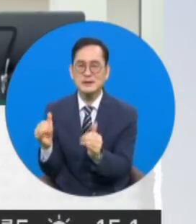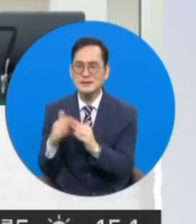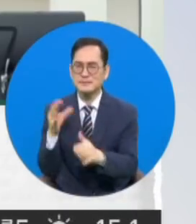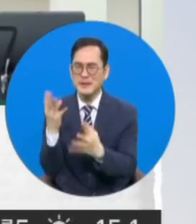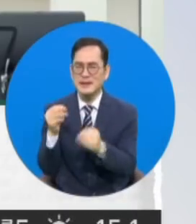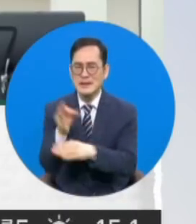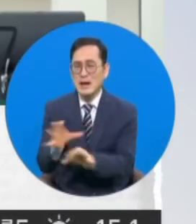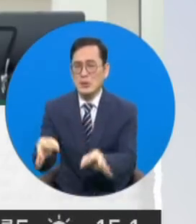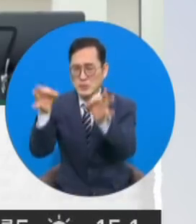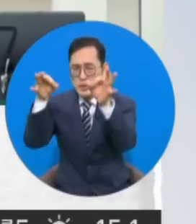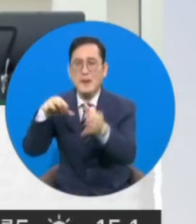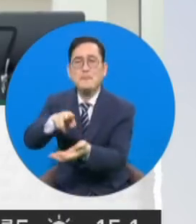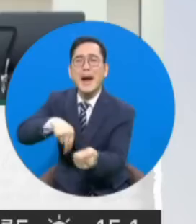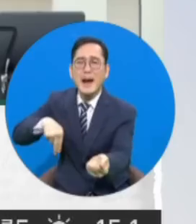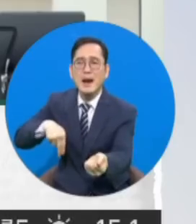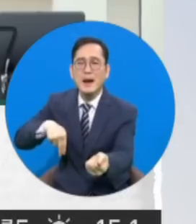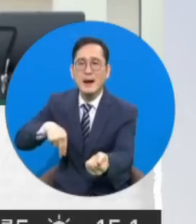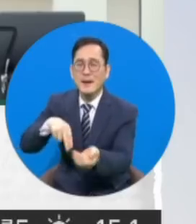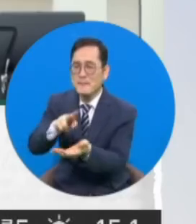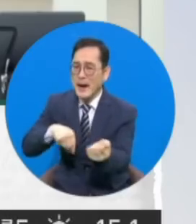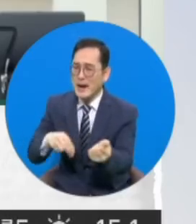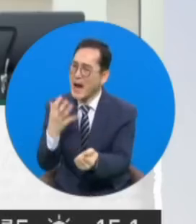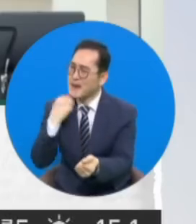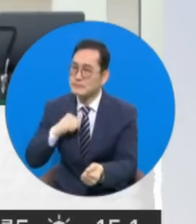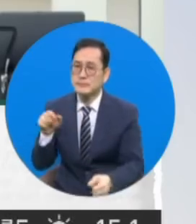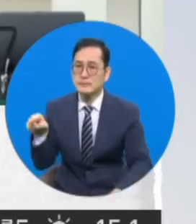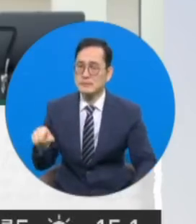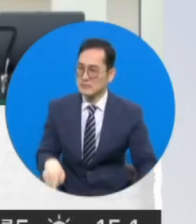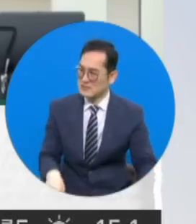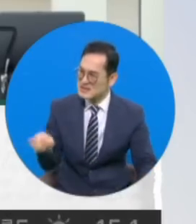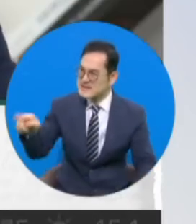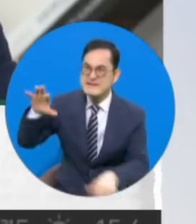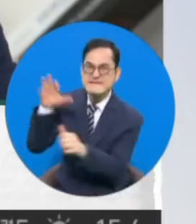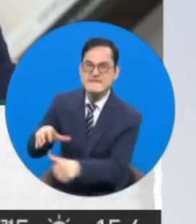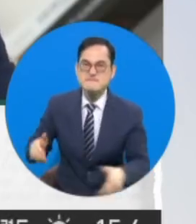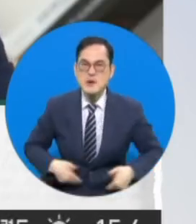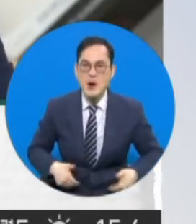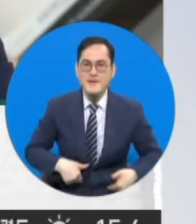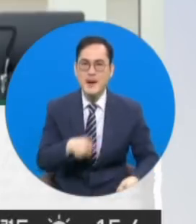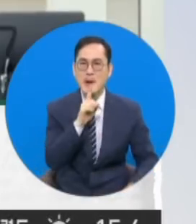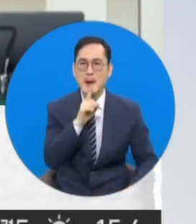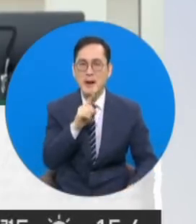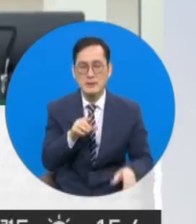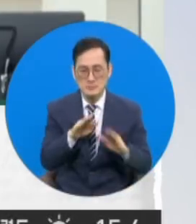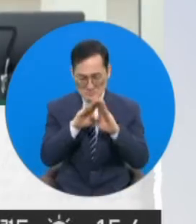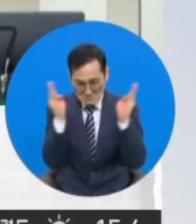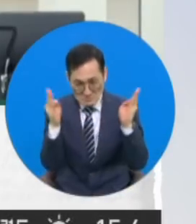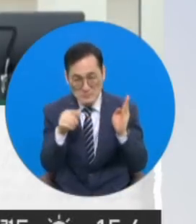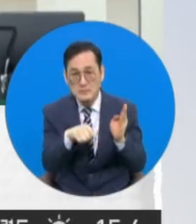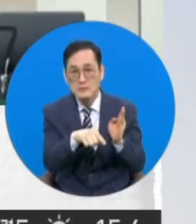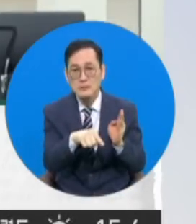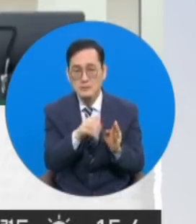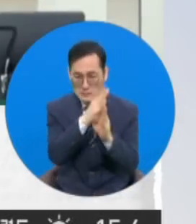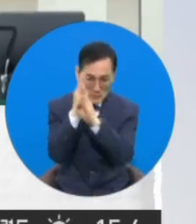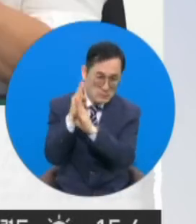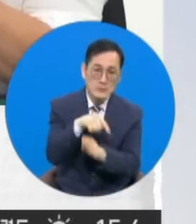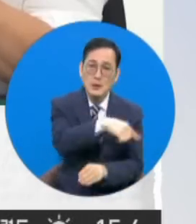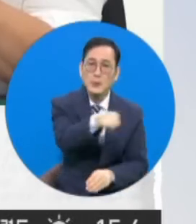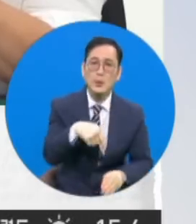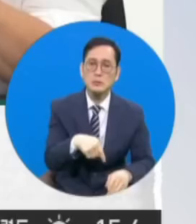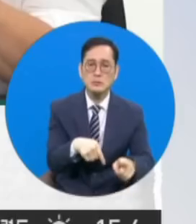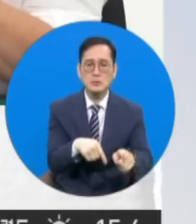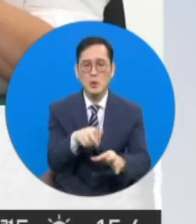했냐면 북한이냐는 소리가 나올 정도로 심하게 규제해야 된다는 얘기를 했었거든요 그래놓고 본인은 정작 아무 규제가